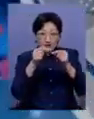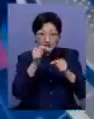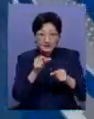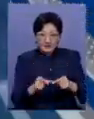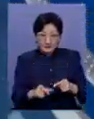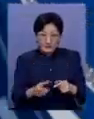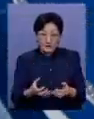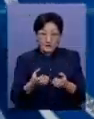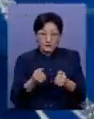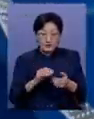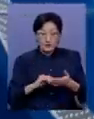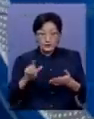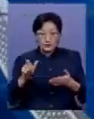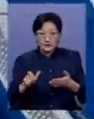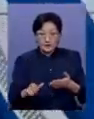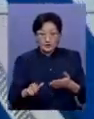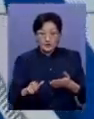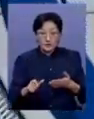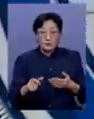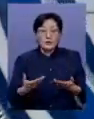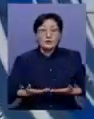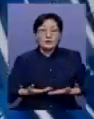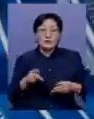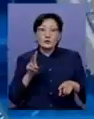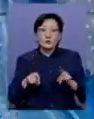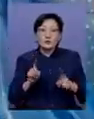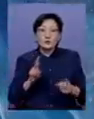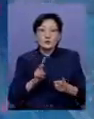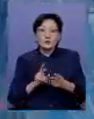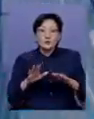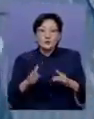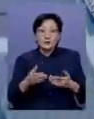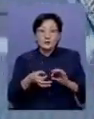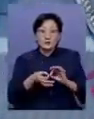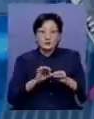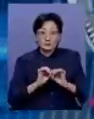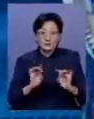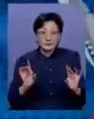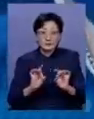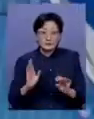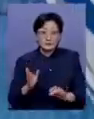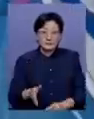шыққан. Әріптесім Жанар Ғаниқызы өмірде сирек кездесетін оқиғаның анық-қанығын айтып берсін.